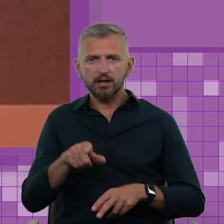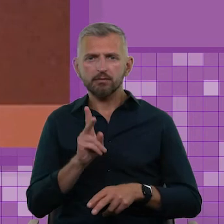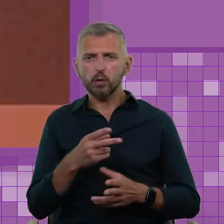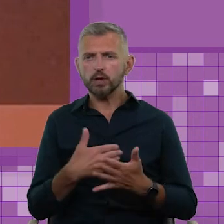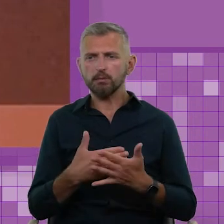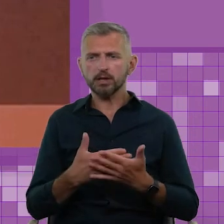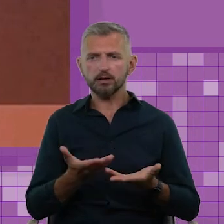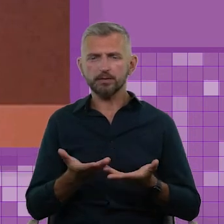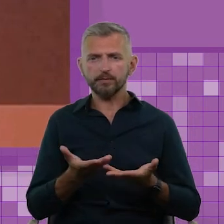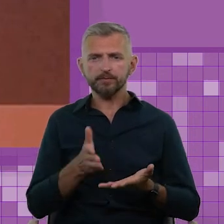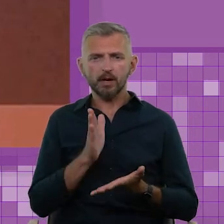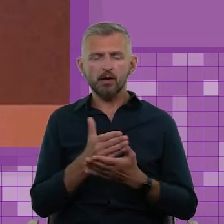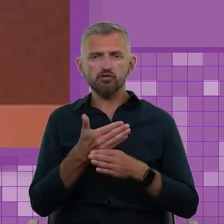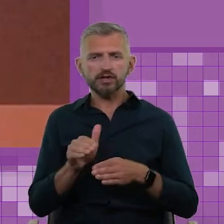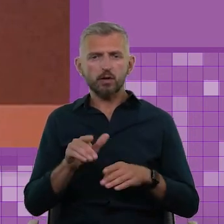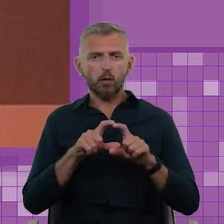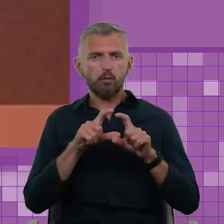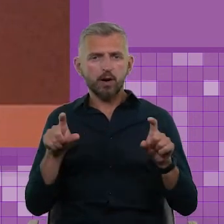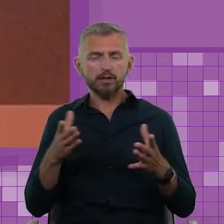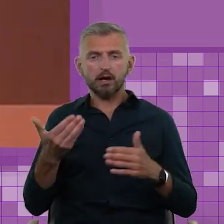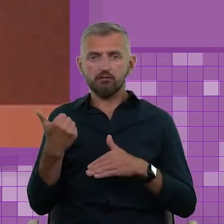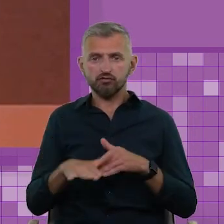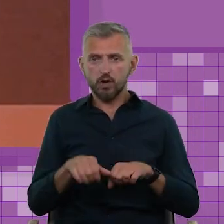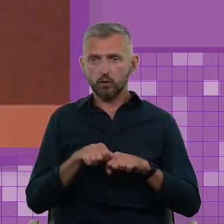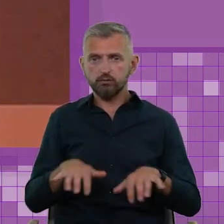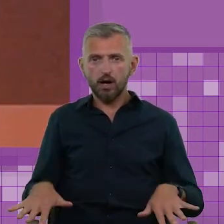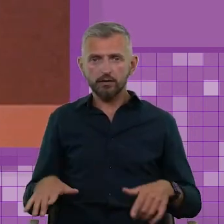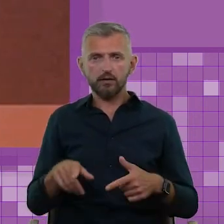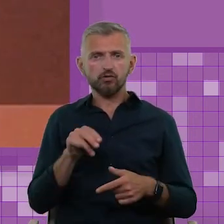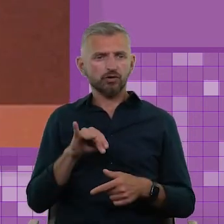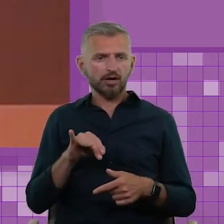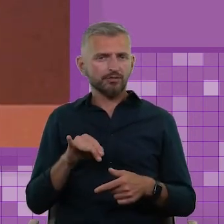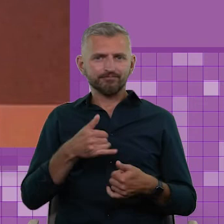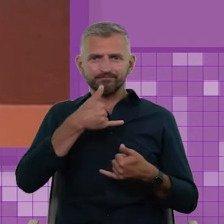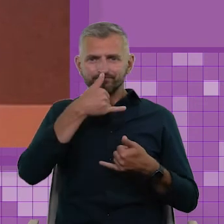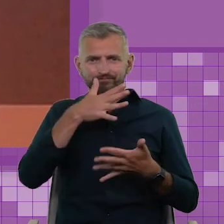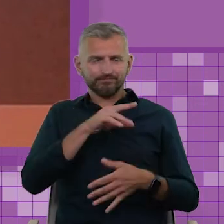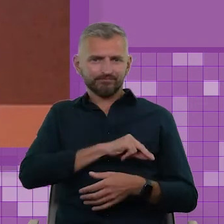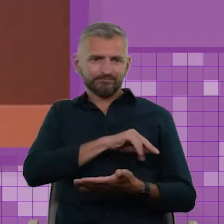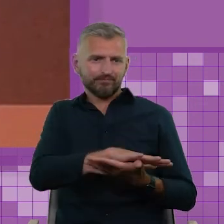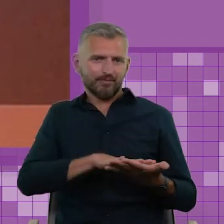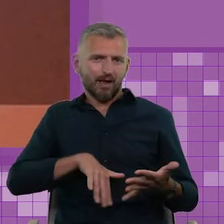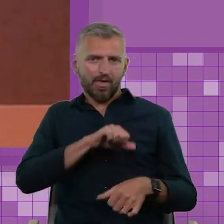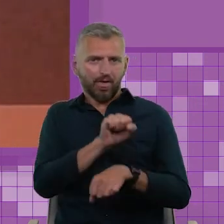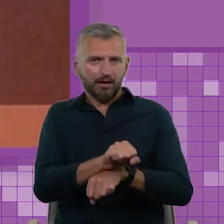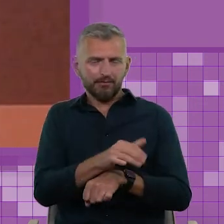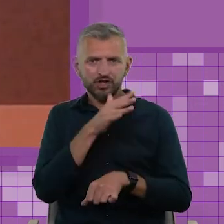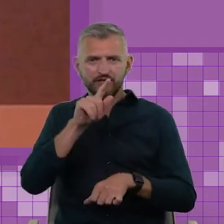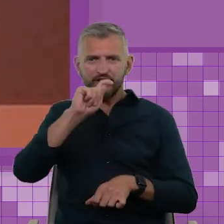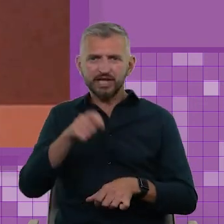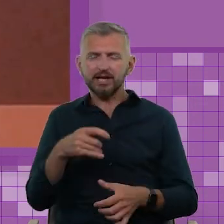наприклад, є частиною компанії, яка вже розпалася, чи не вижила під час війни,